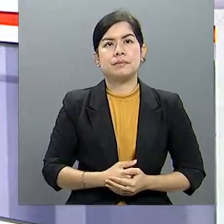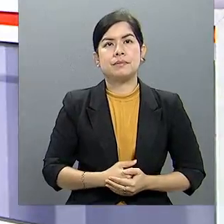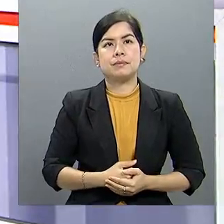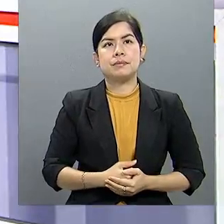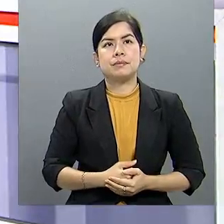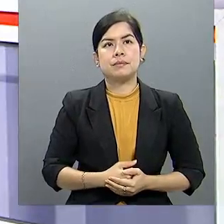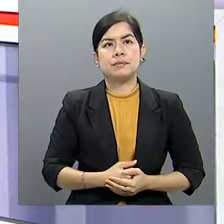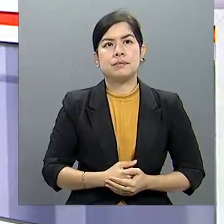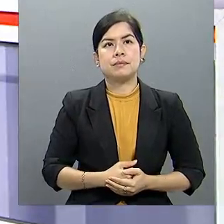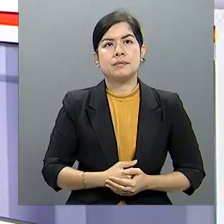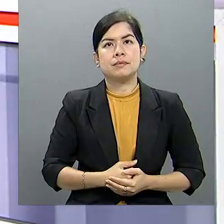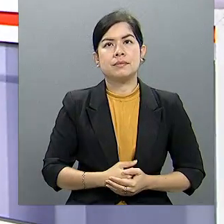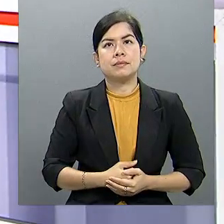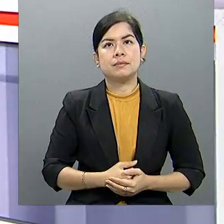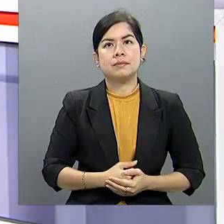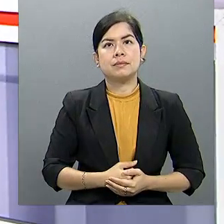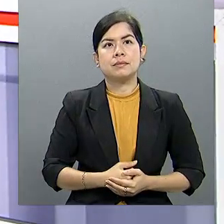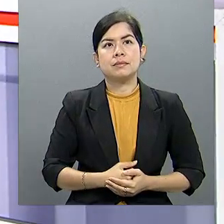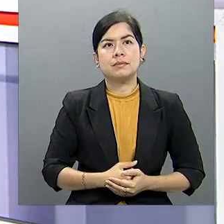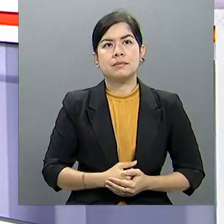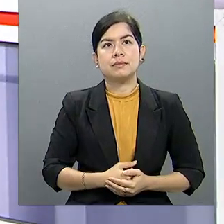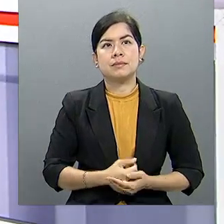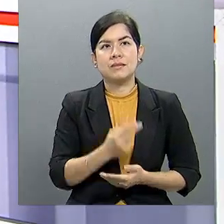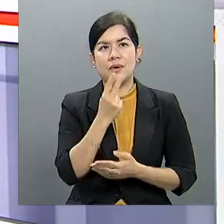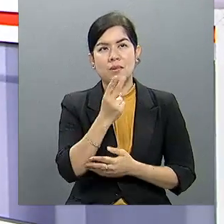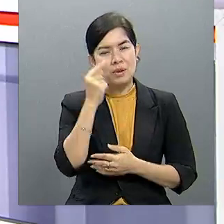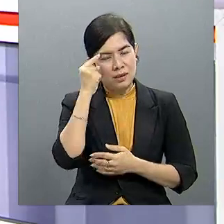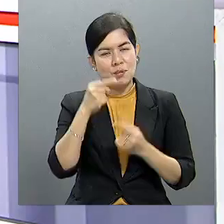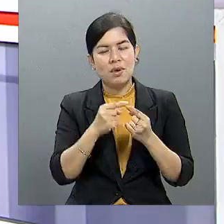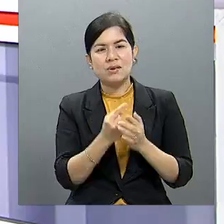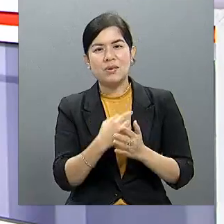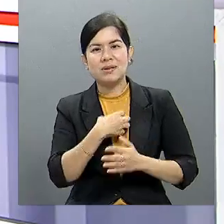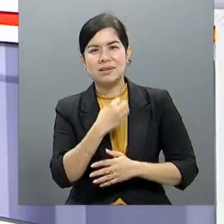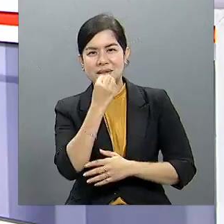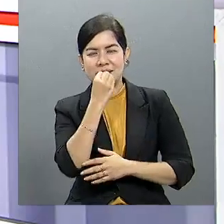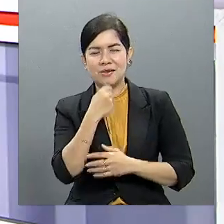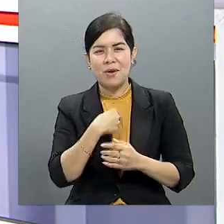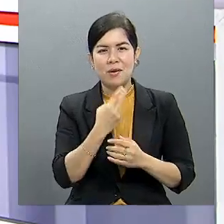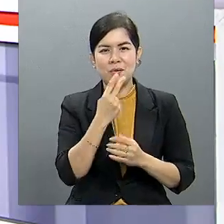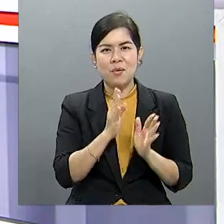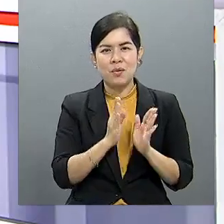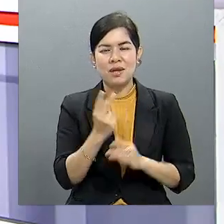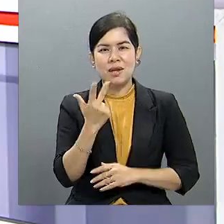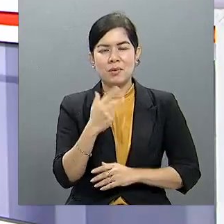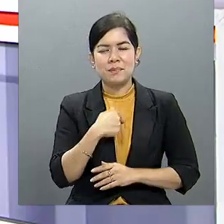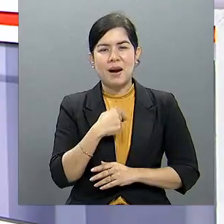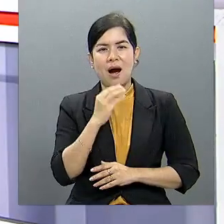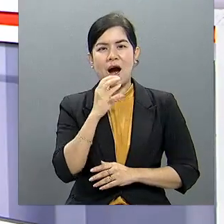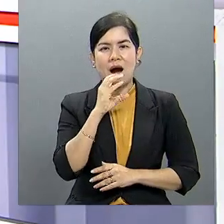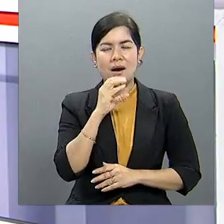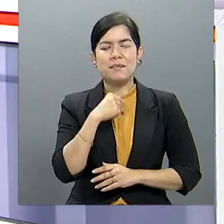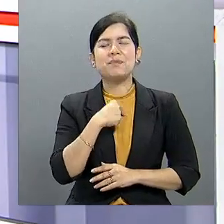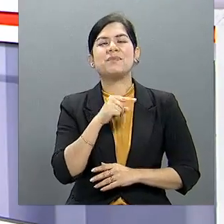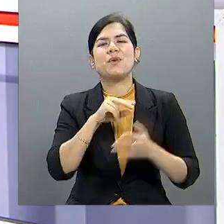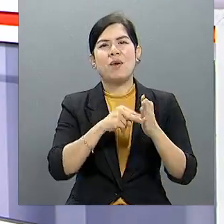อาของว่า ทุนมงเห็นวาทุ